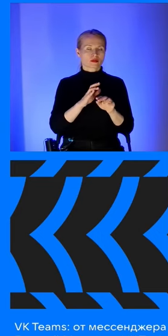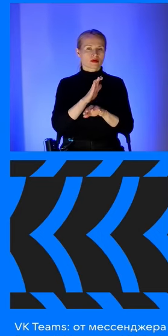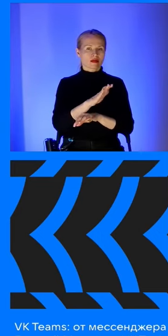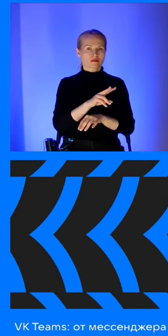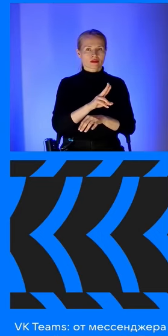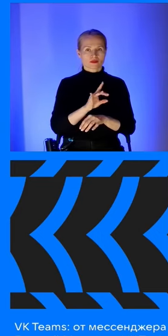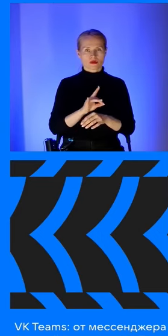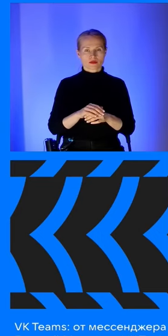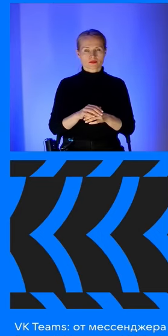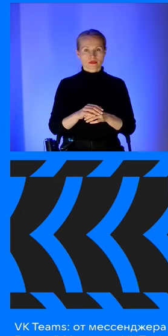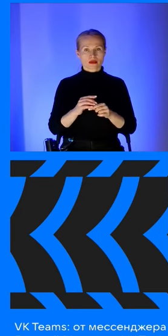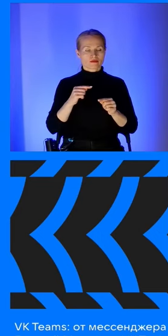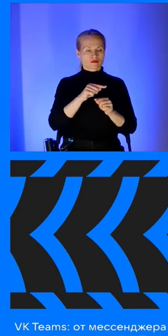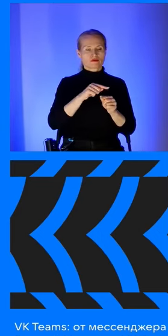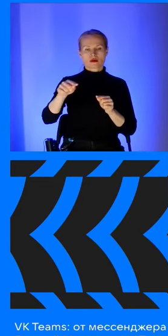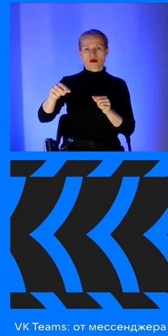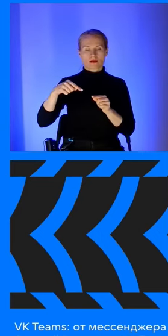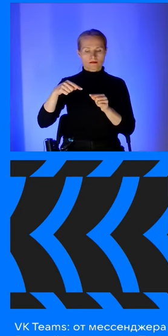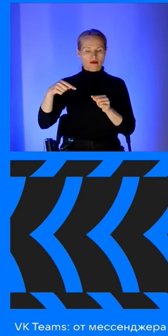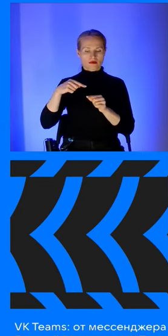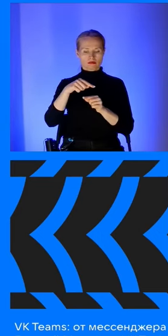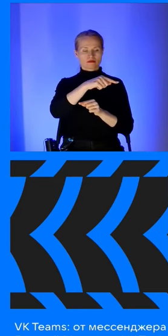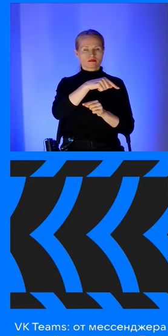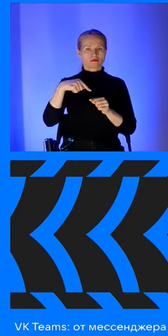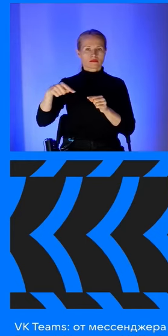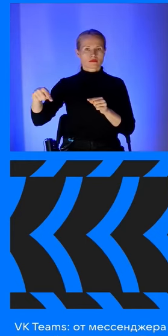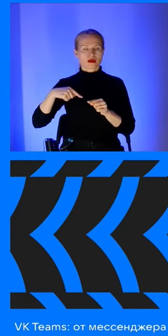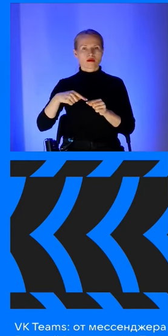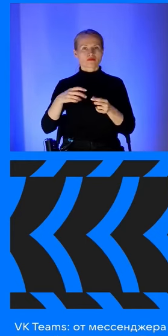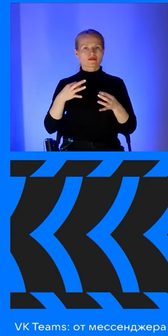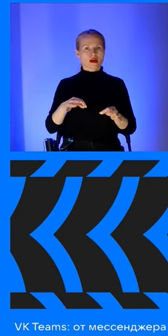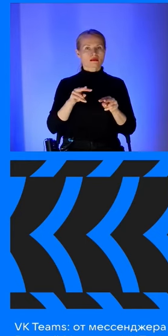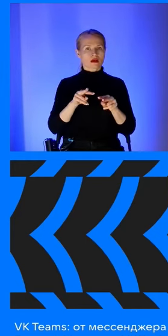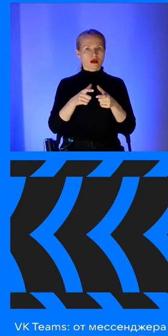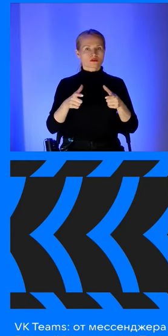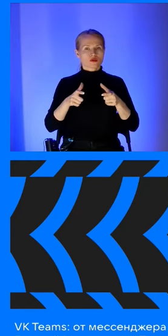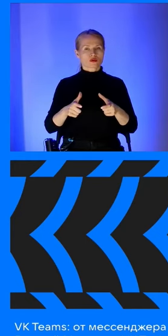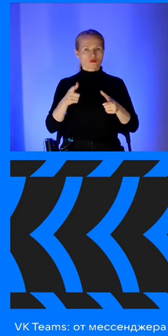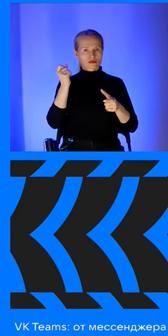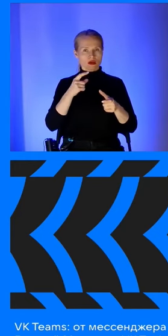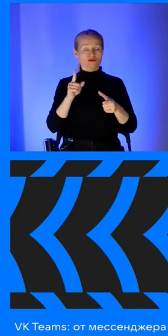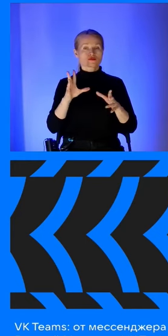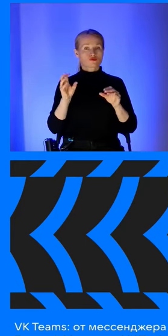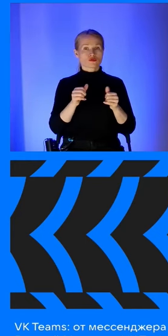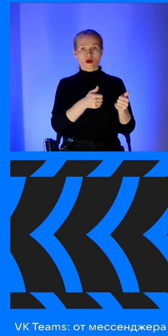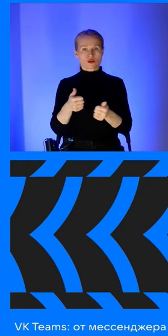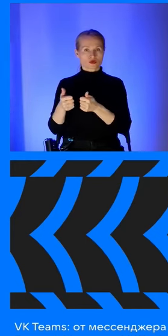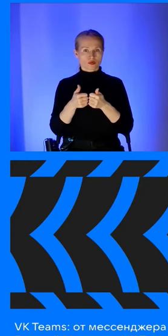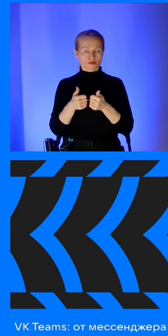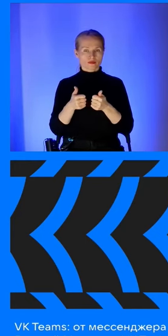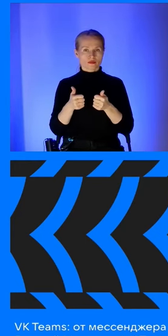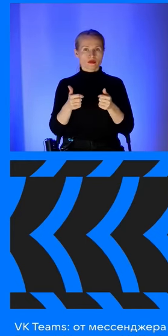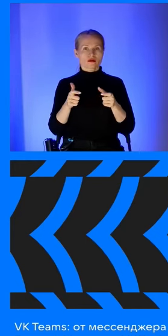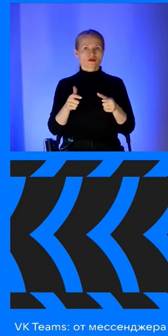контроллер. Это позволяет контроллеру узнать, что все хорошо, и оповестить этим, всех остальных